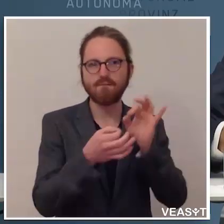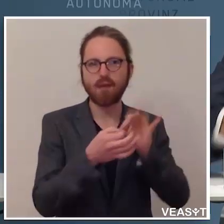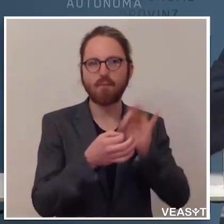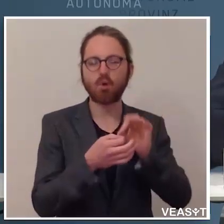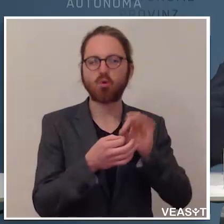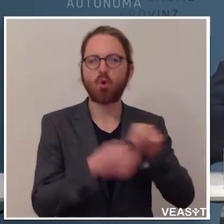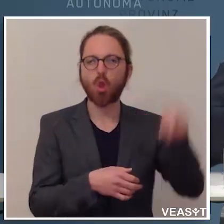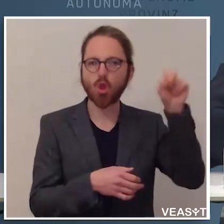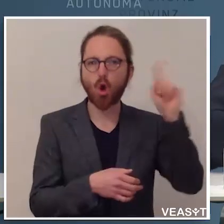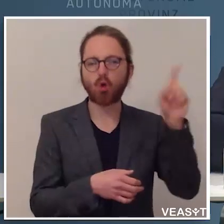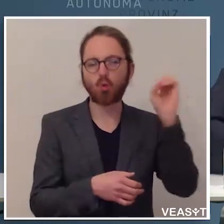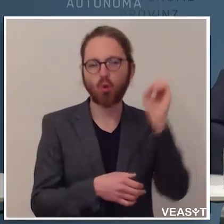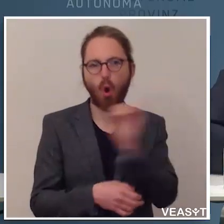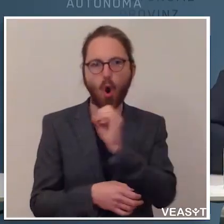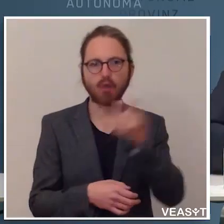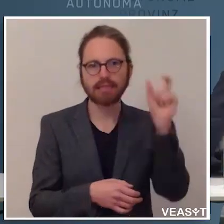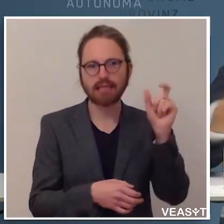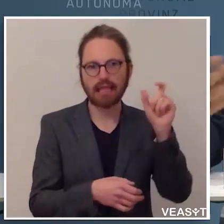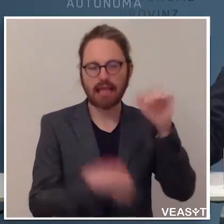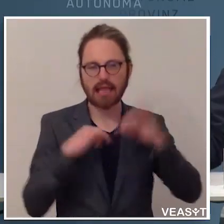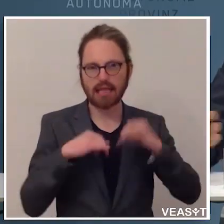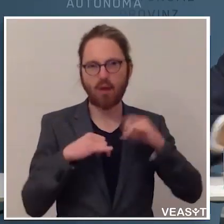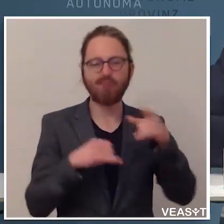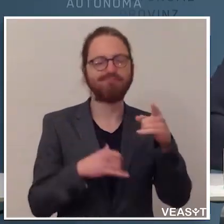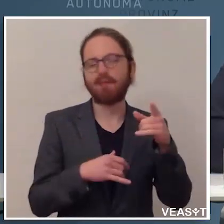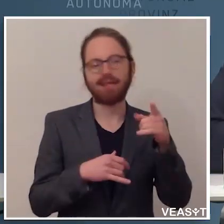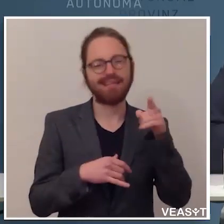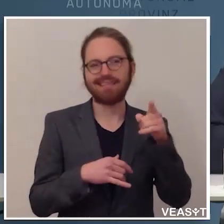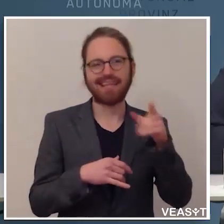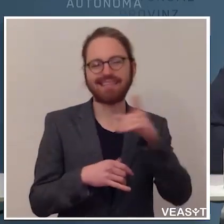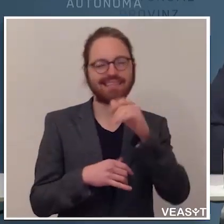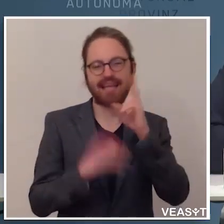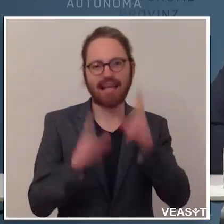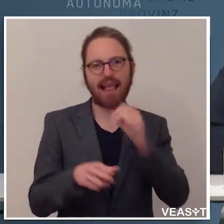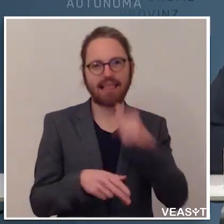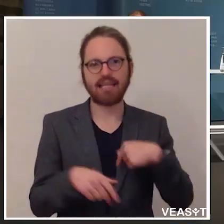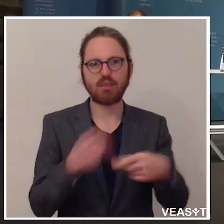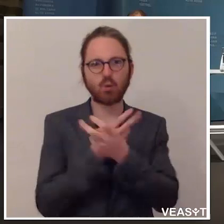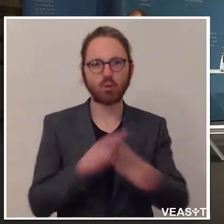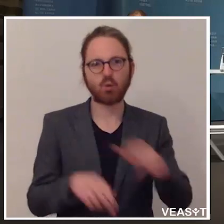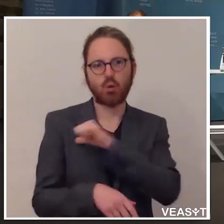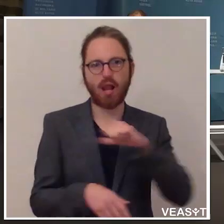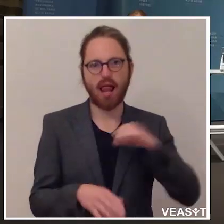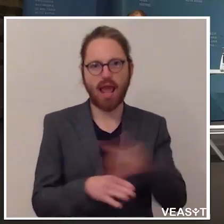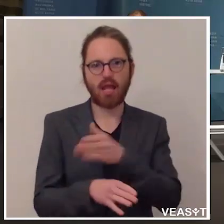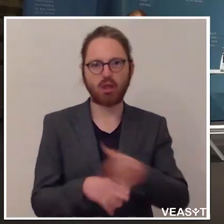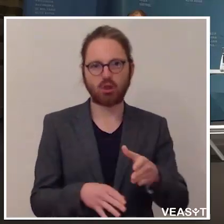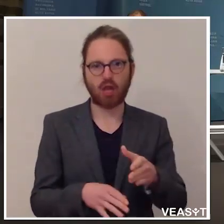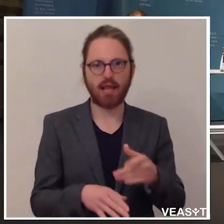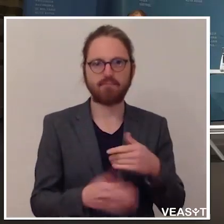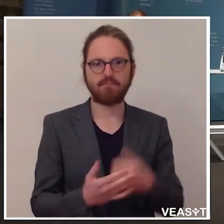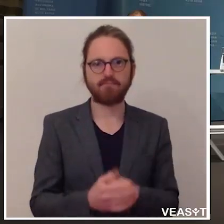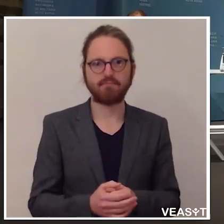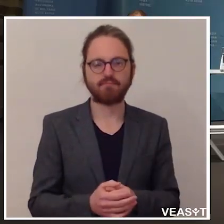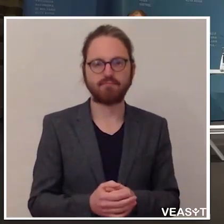die wir natürlich nicht im Land Südtirol allein entscheiden können, weil es ja nicht allein in unseren Zuständigkeitsbereich fällt. Ecco, per quanto